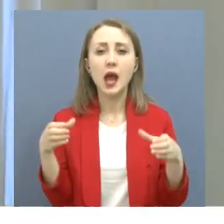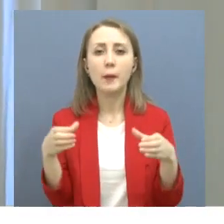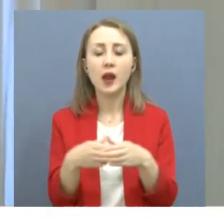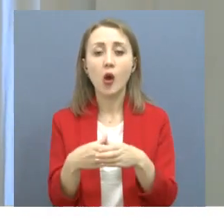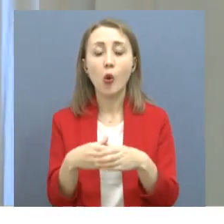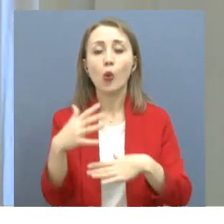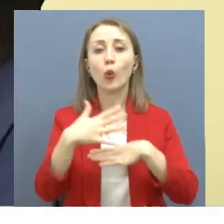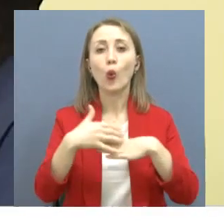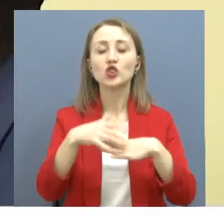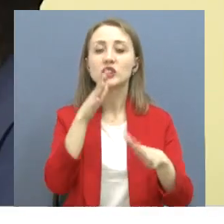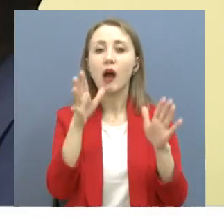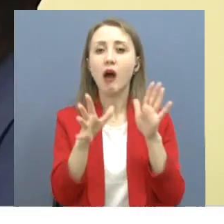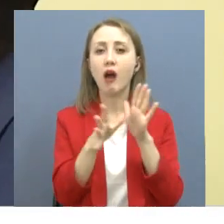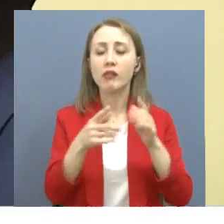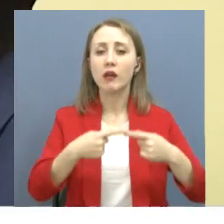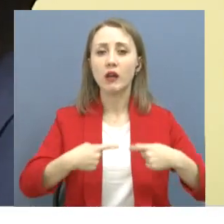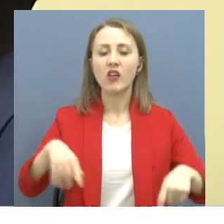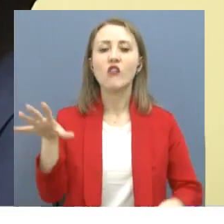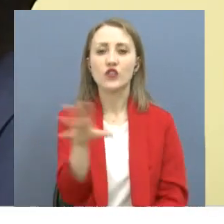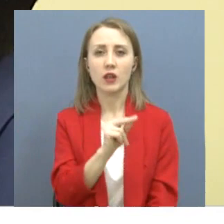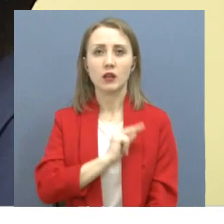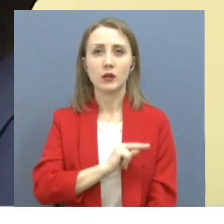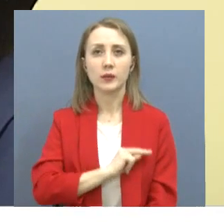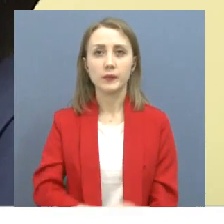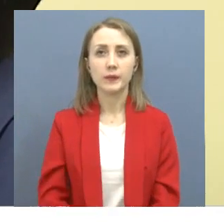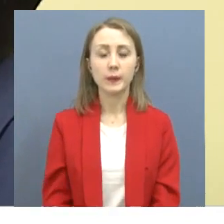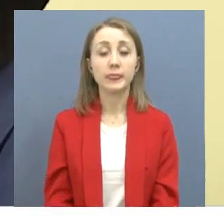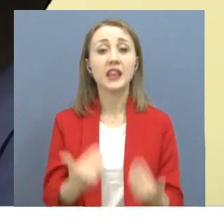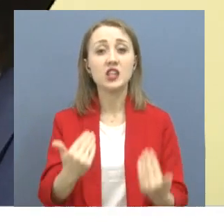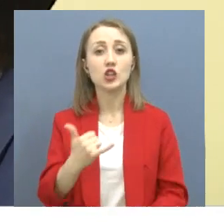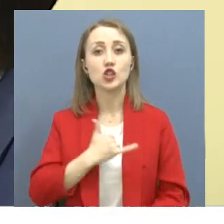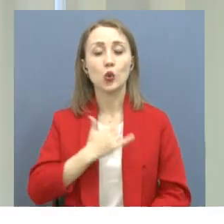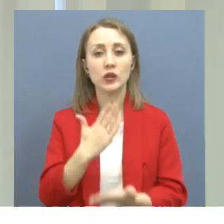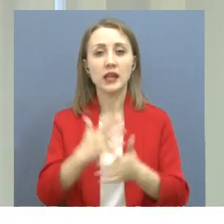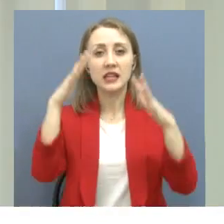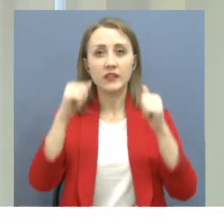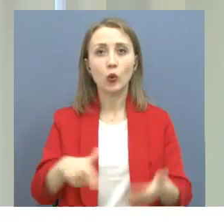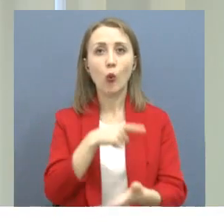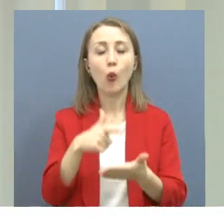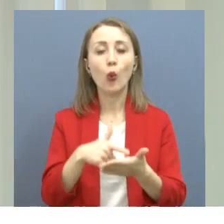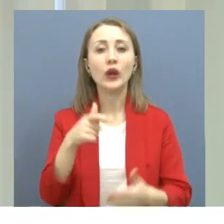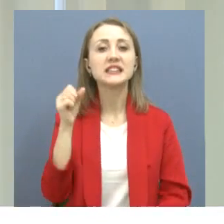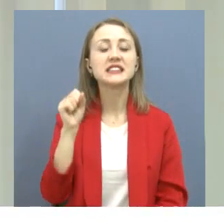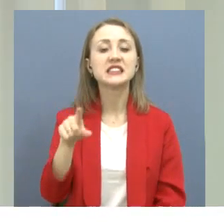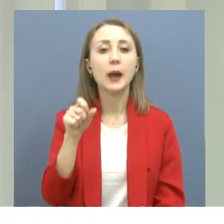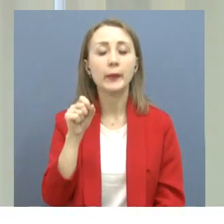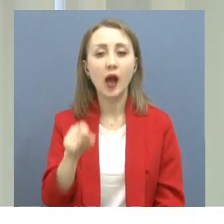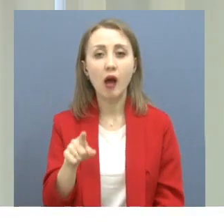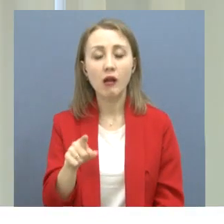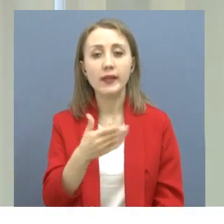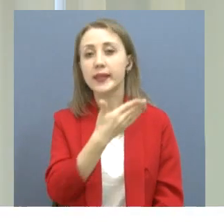Кукшетау энергии все в работе. Сейчас у нас есть отключение по городу Степногорску.